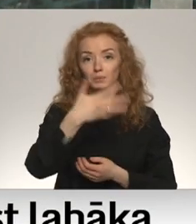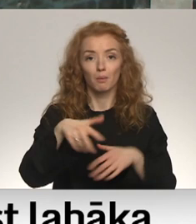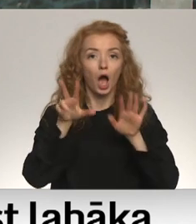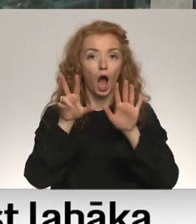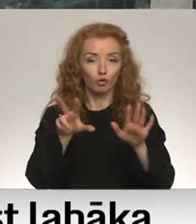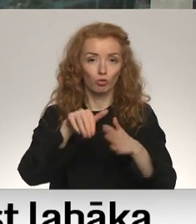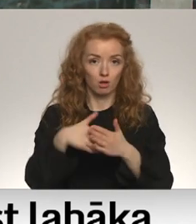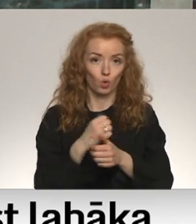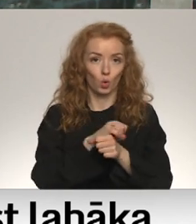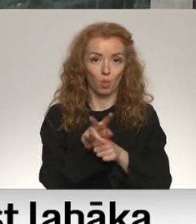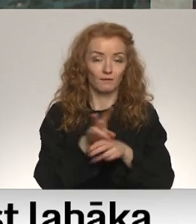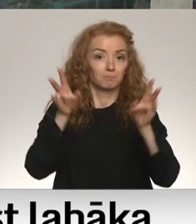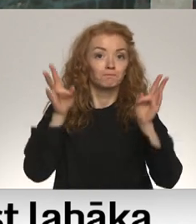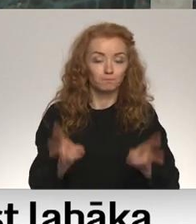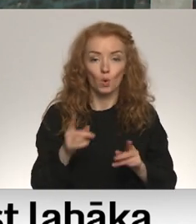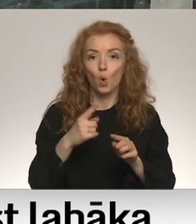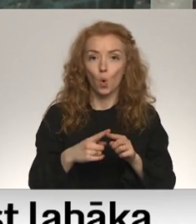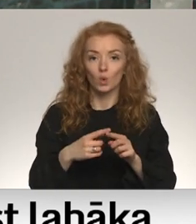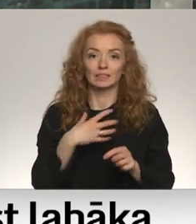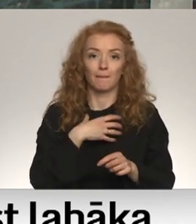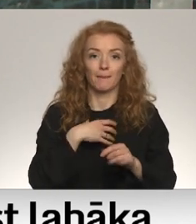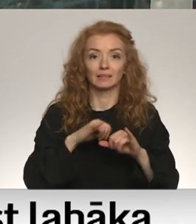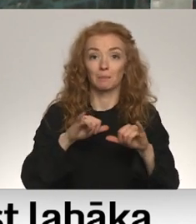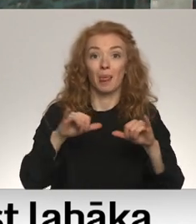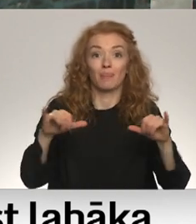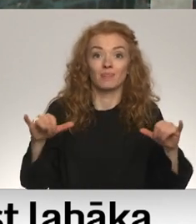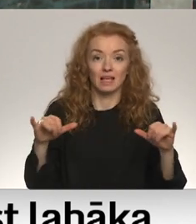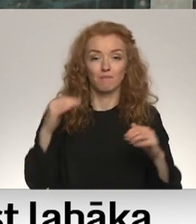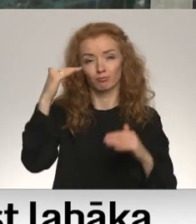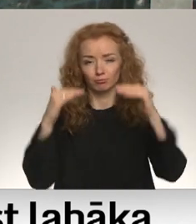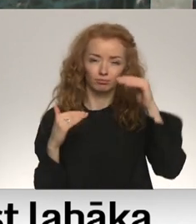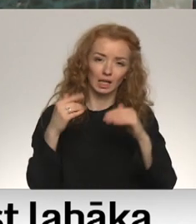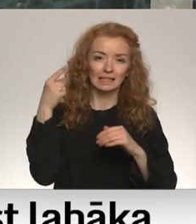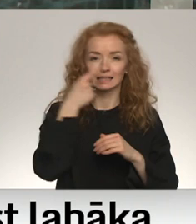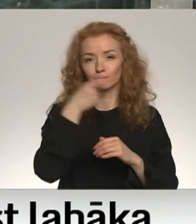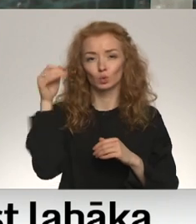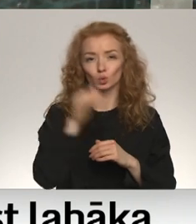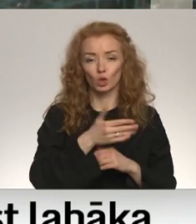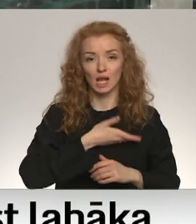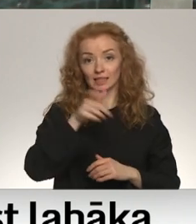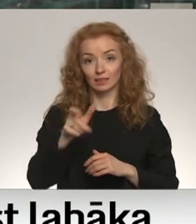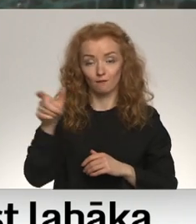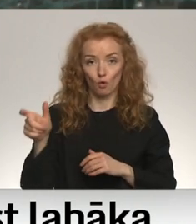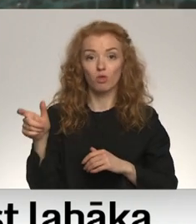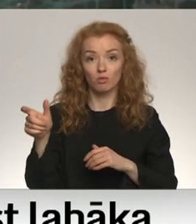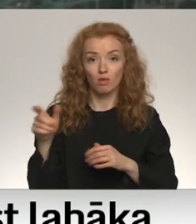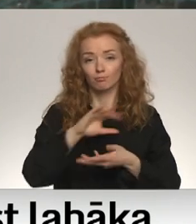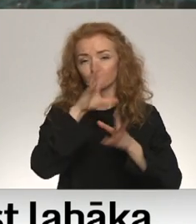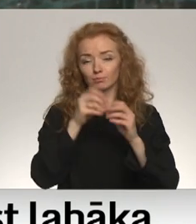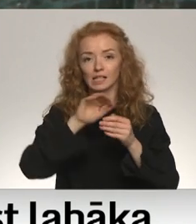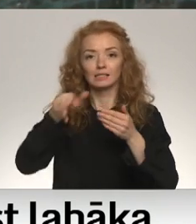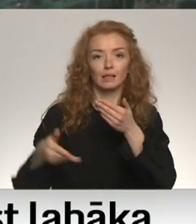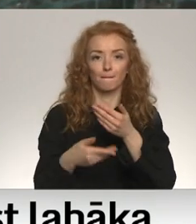458 jauni COVID-19 gadījumi un slimības izplatības rādītājs uz 100 tūkstošiem iedzīvotāju jau otro dienu ir zem